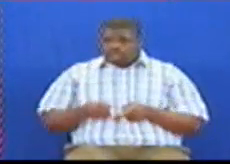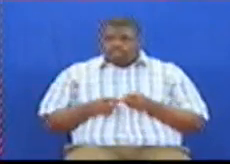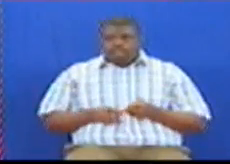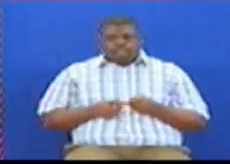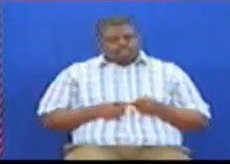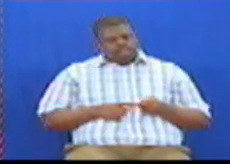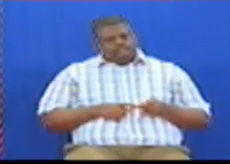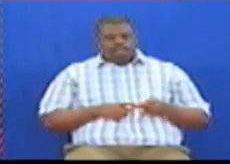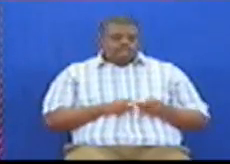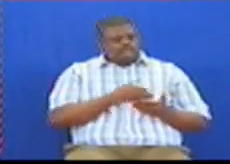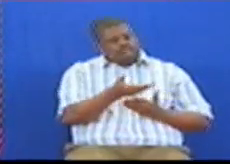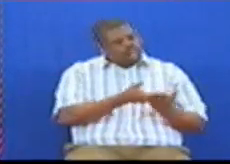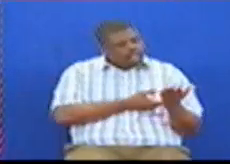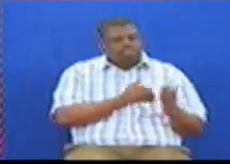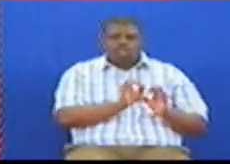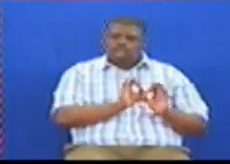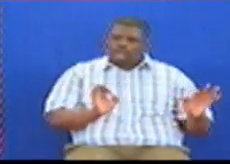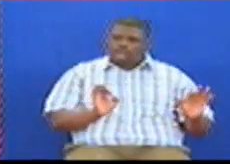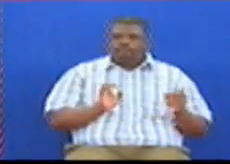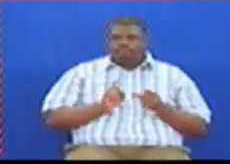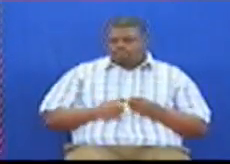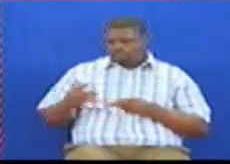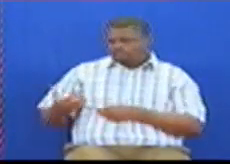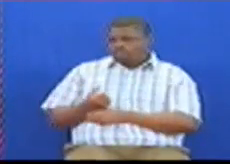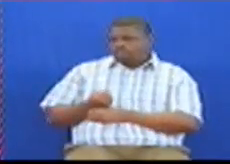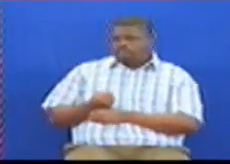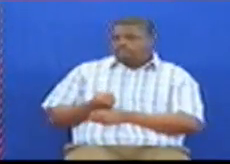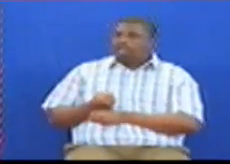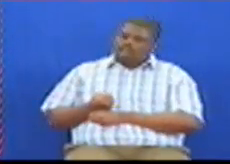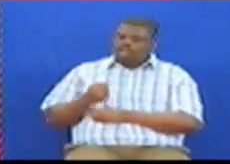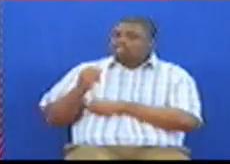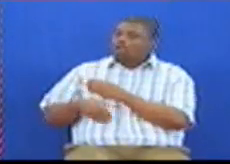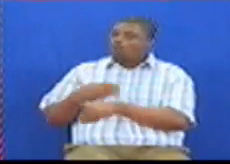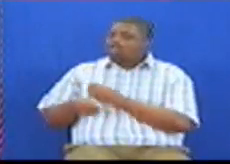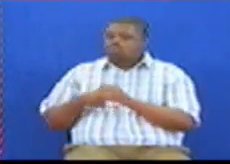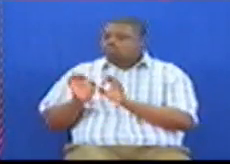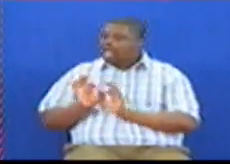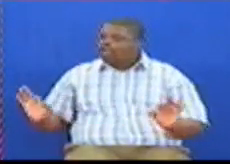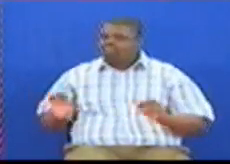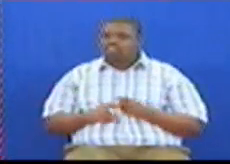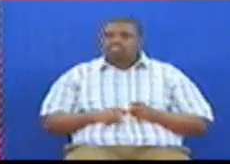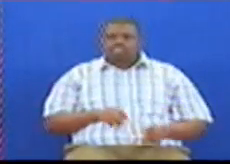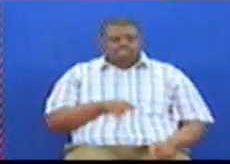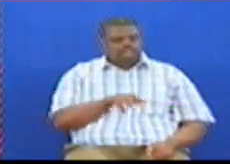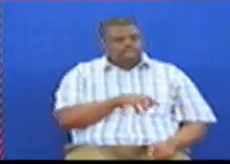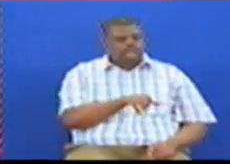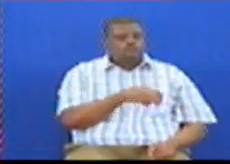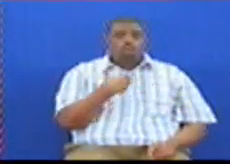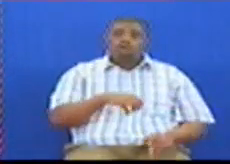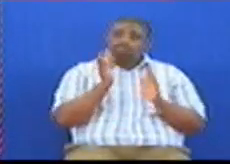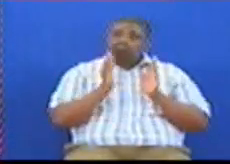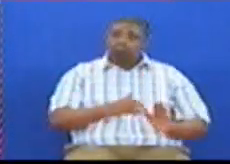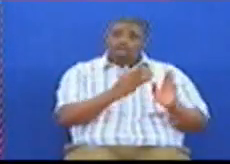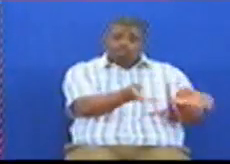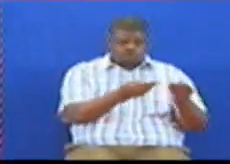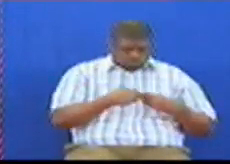yake value for money. Tumekuwa tukipata zawadi hata kwenye masuala ya usafi, tumepata na trekta waziri mkuu alitupa.